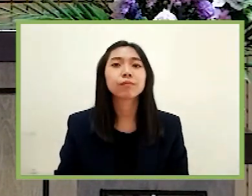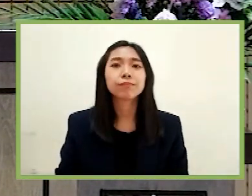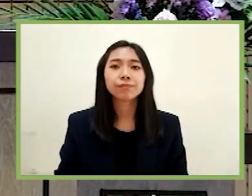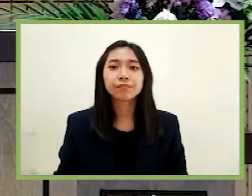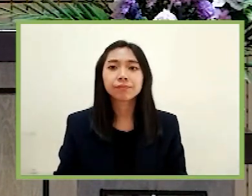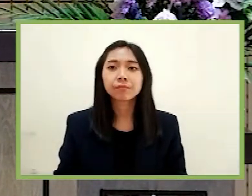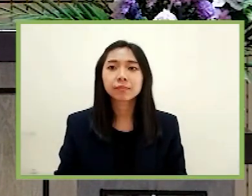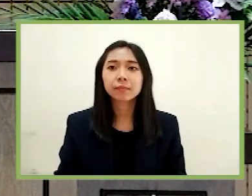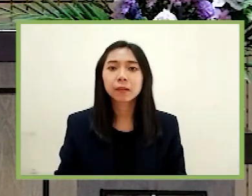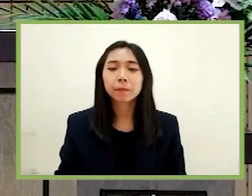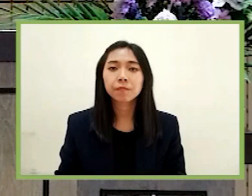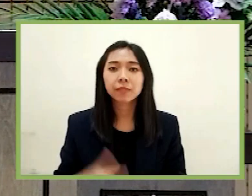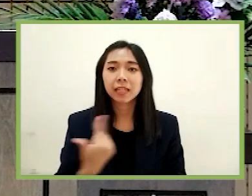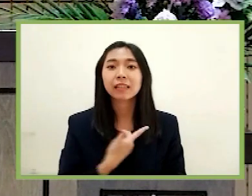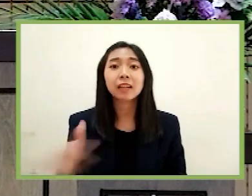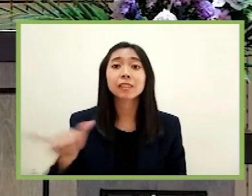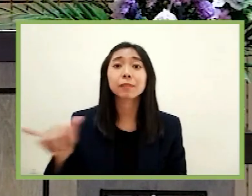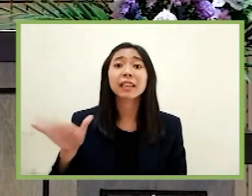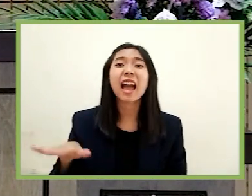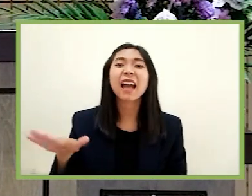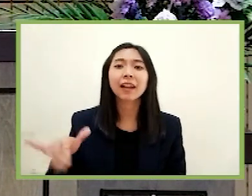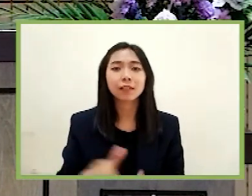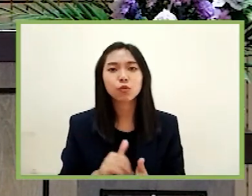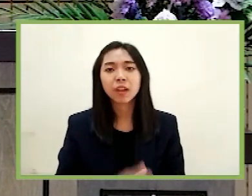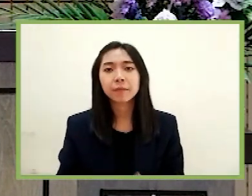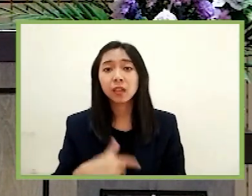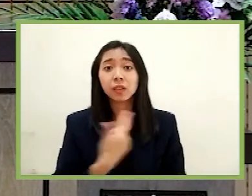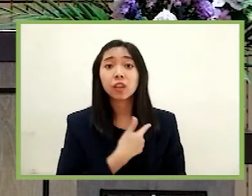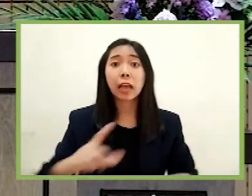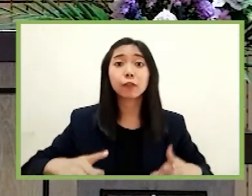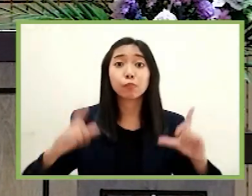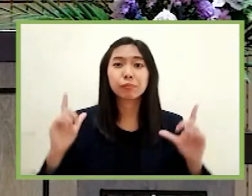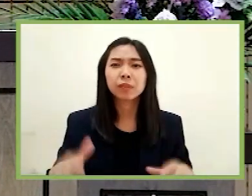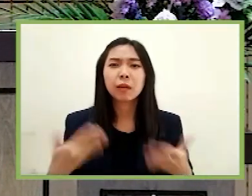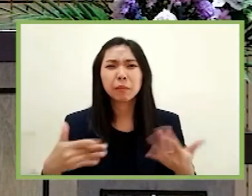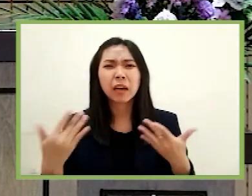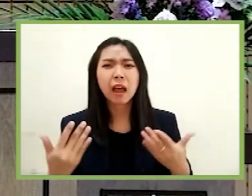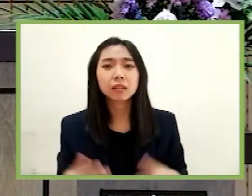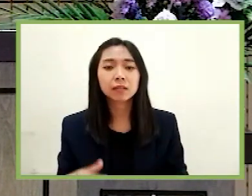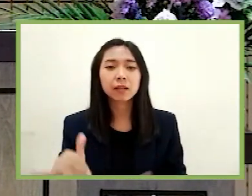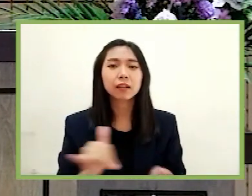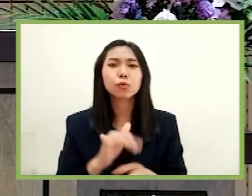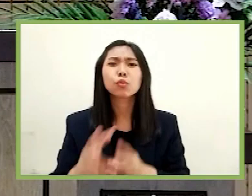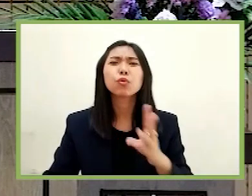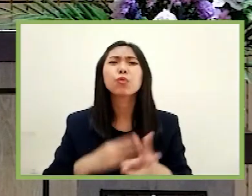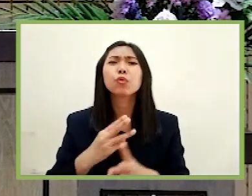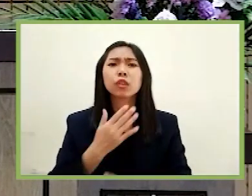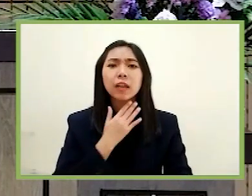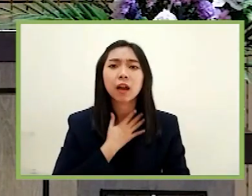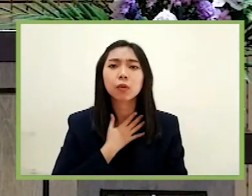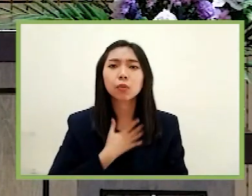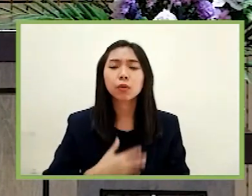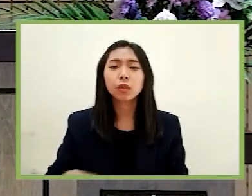kita seperti anak kecil itu selera kita hidup di dunia ini kita merasa ini duniaku Ini